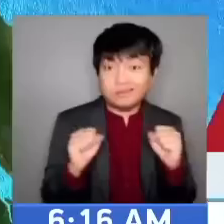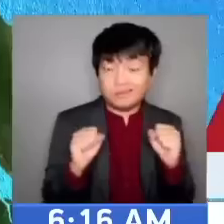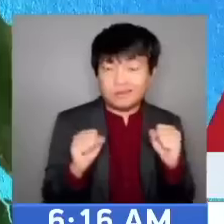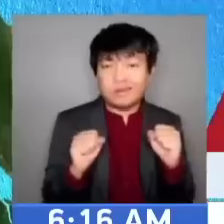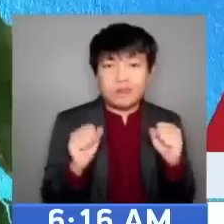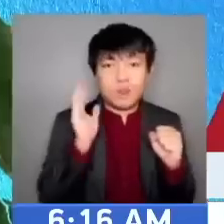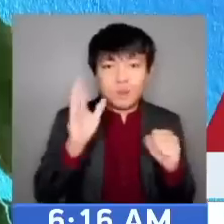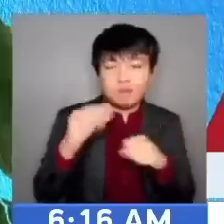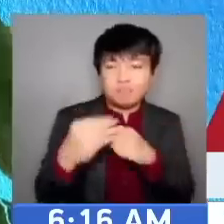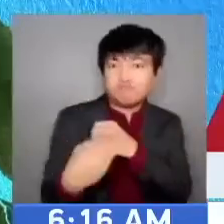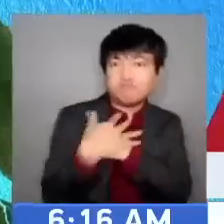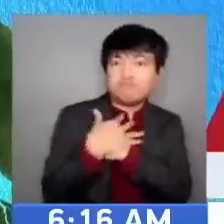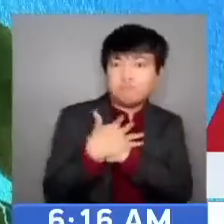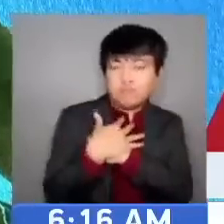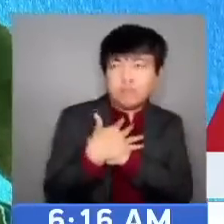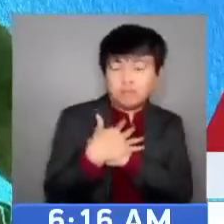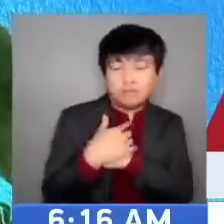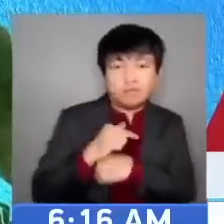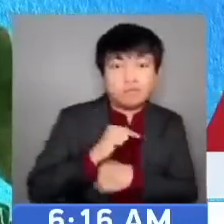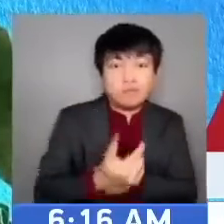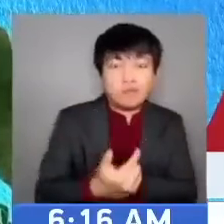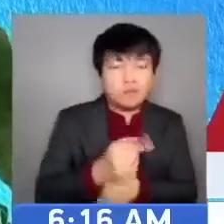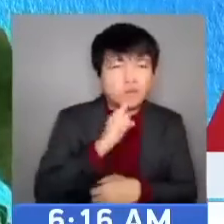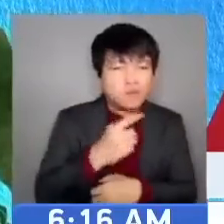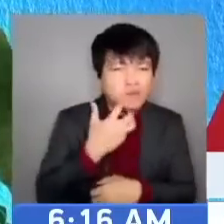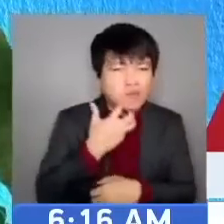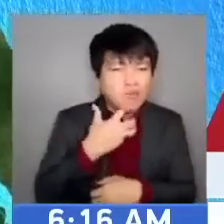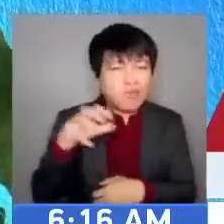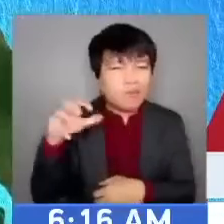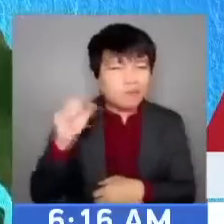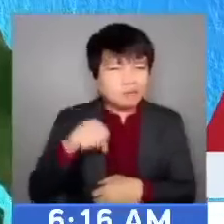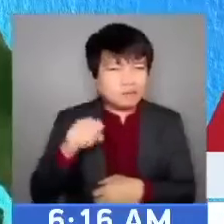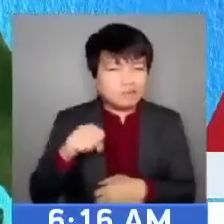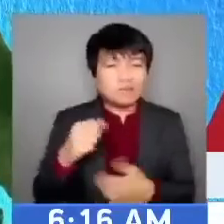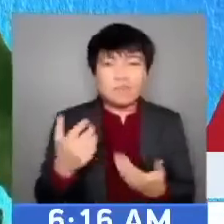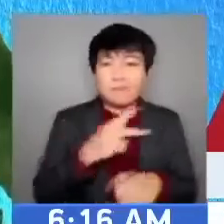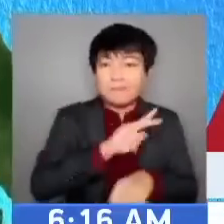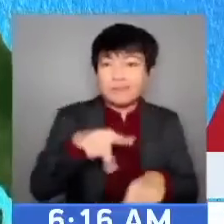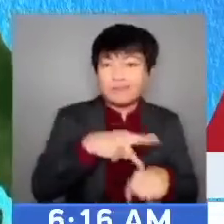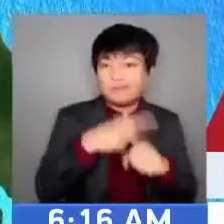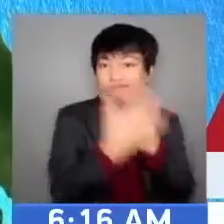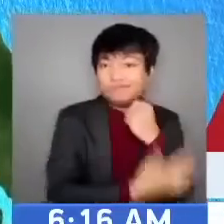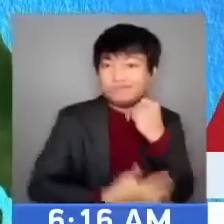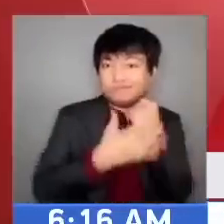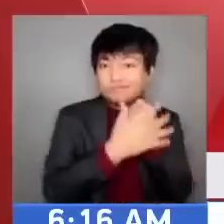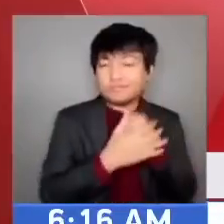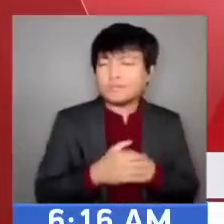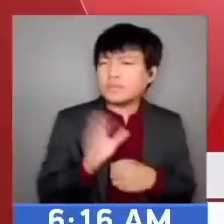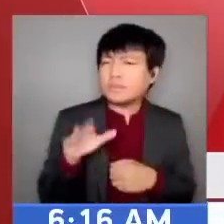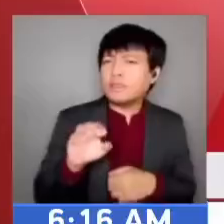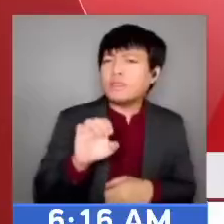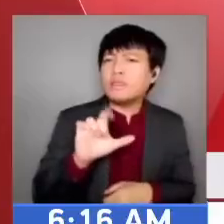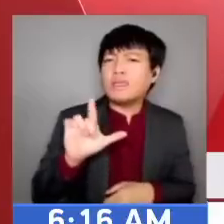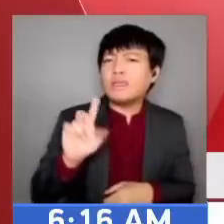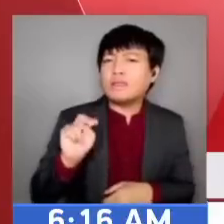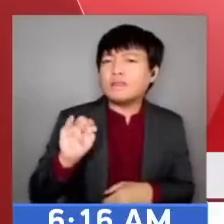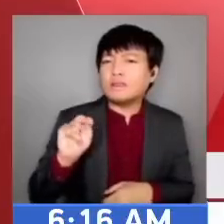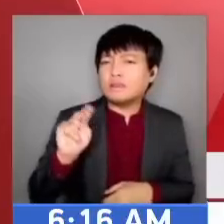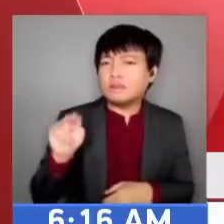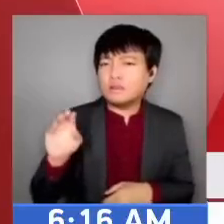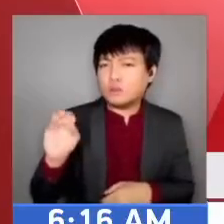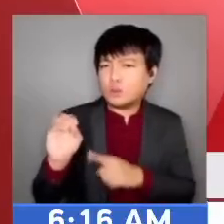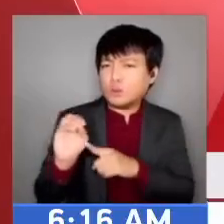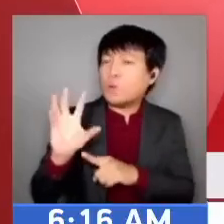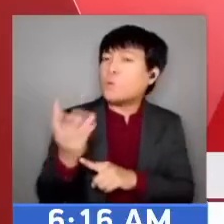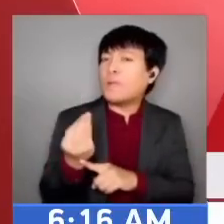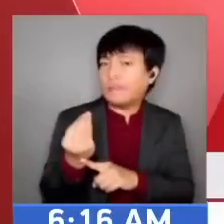mainit naman lalo na medyo maalinsangan sa malaking bahagi ng ating bansa Okay eh yung ELO kailan inaasahan na Robert o sa